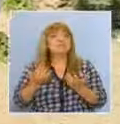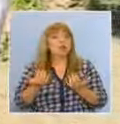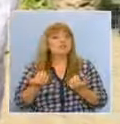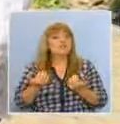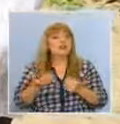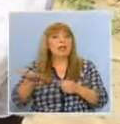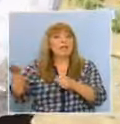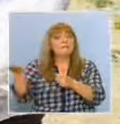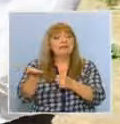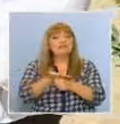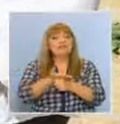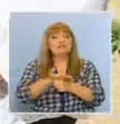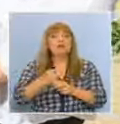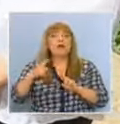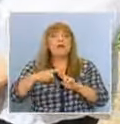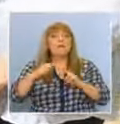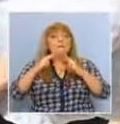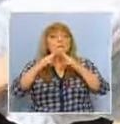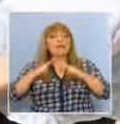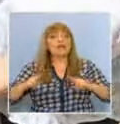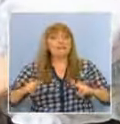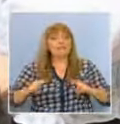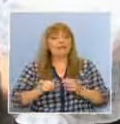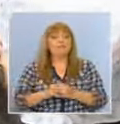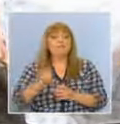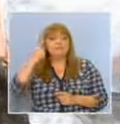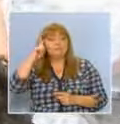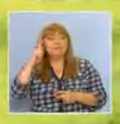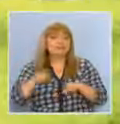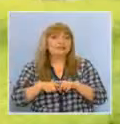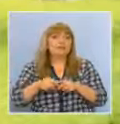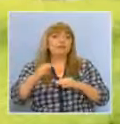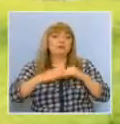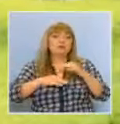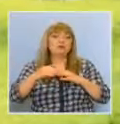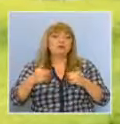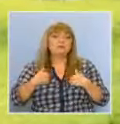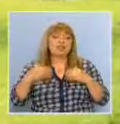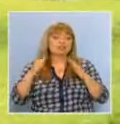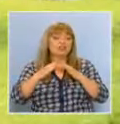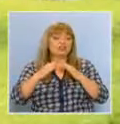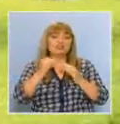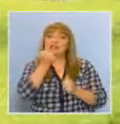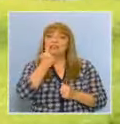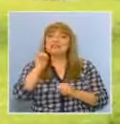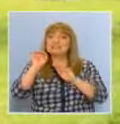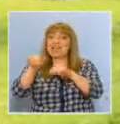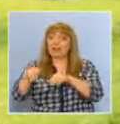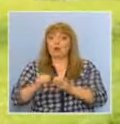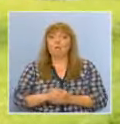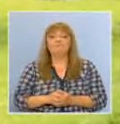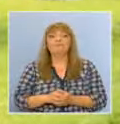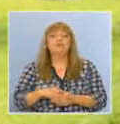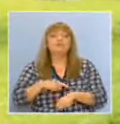пресечена пирамида. Смятаме да построим нашата къща на село. В часовете по математика децата учиха за